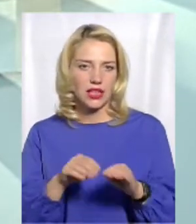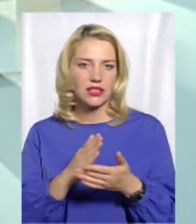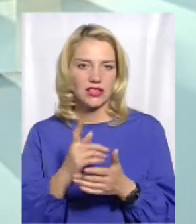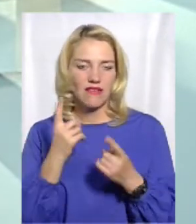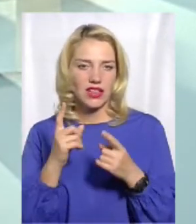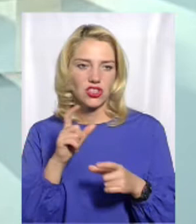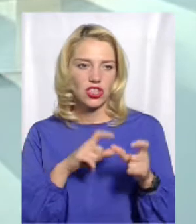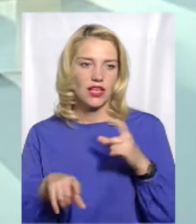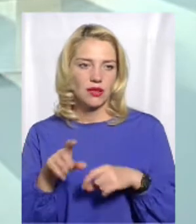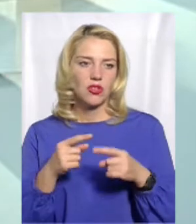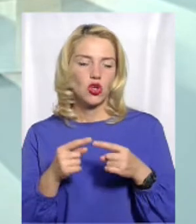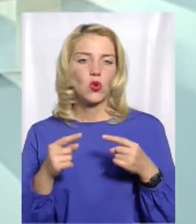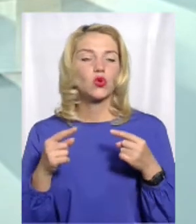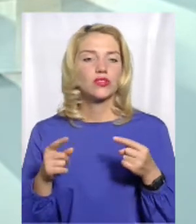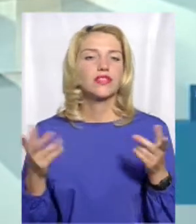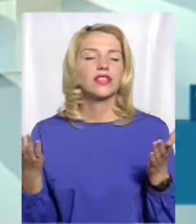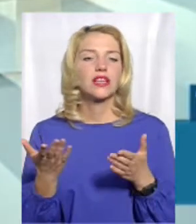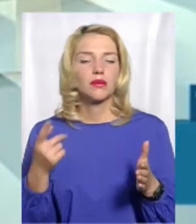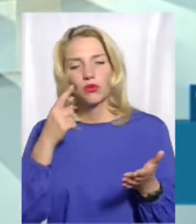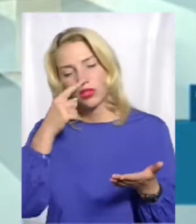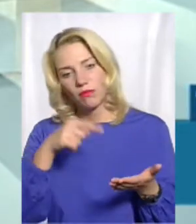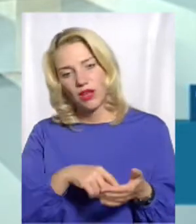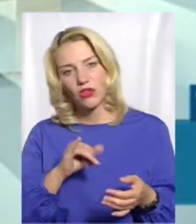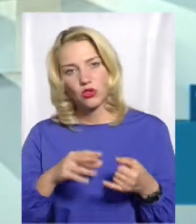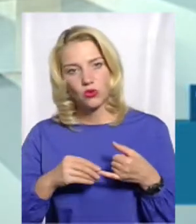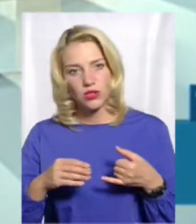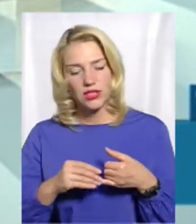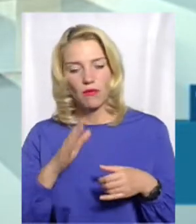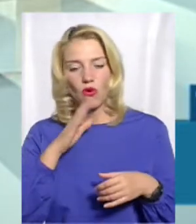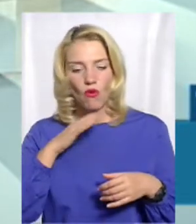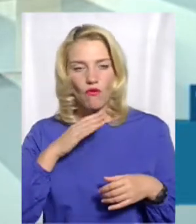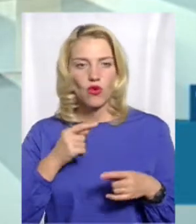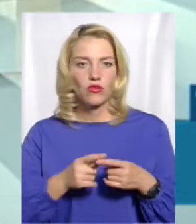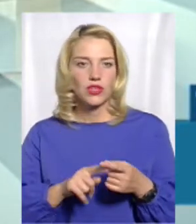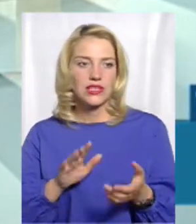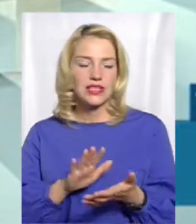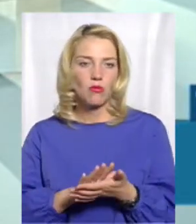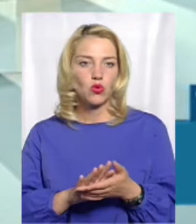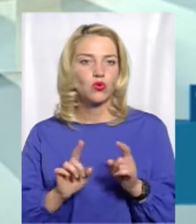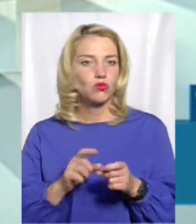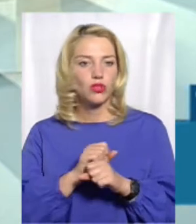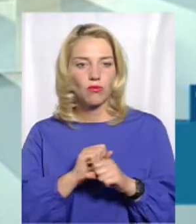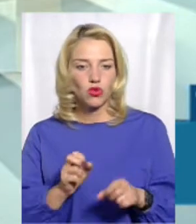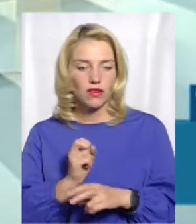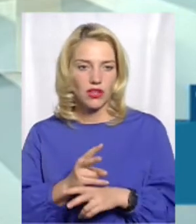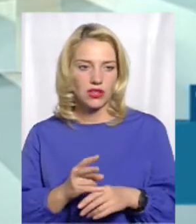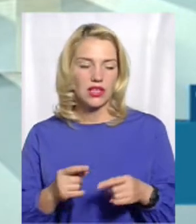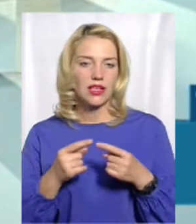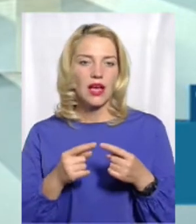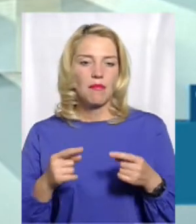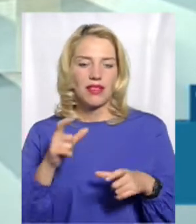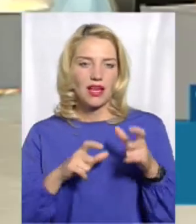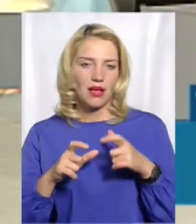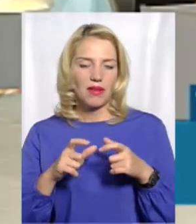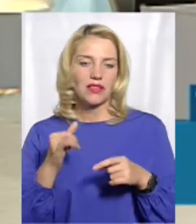вміст хімічних речовин, які, потрапляючи в землю, в воду, вони дуже забруднюють, тому не можна викидати медикаменти просто в